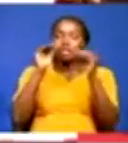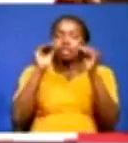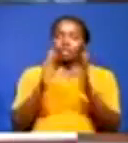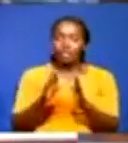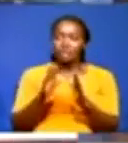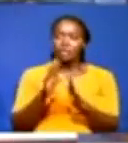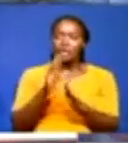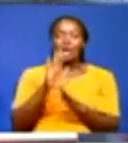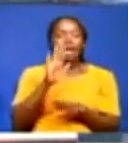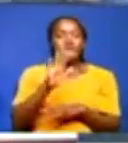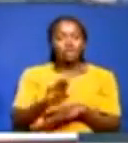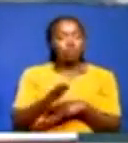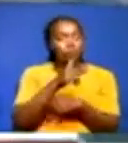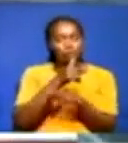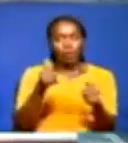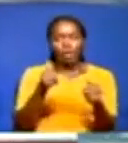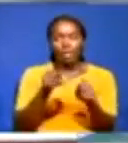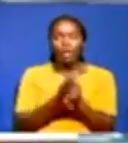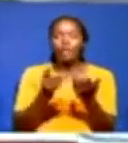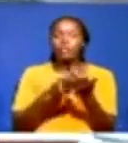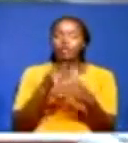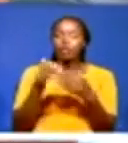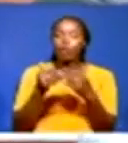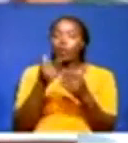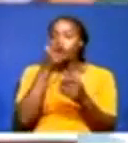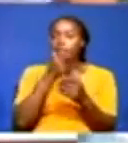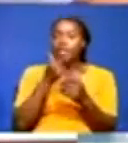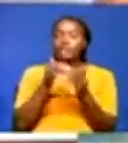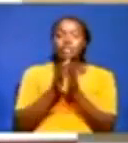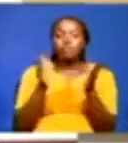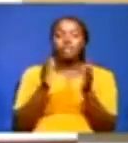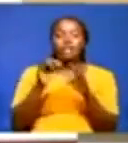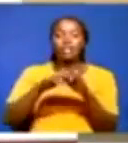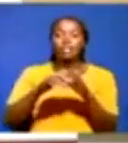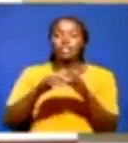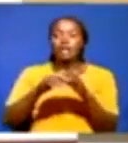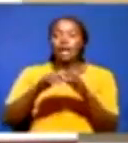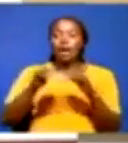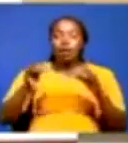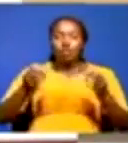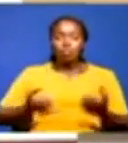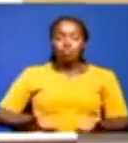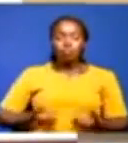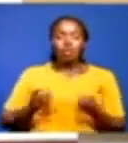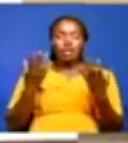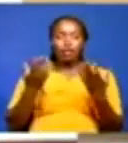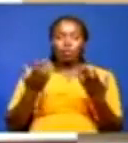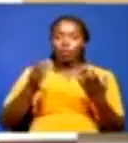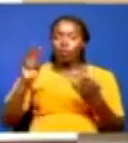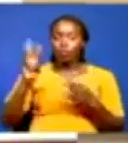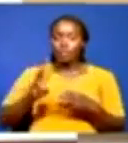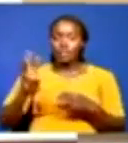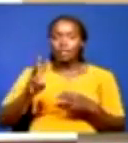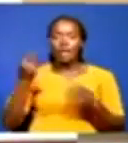hatua mwafaka. Idadi ya watahiniwa wenye umri huo ni kubwa katika kaunti ya Baringo, Wajia, Kericho, Bomet na